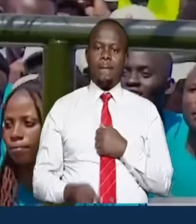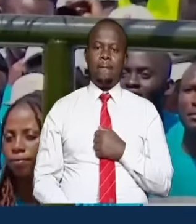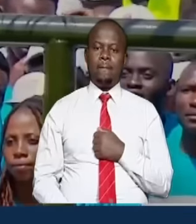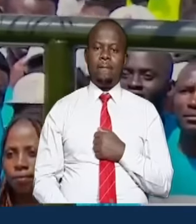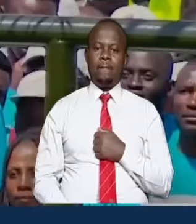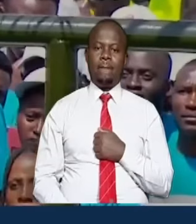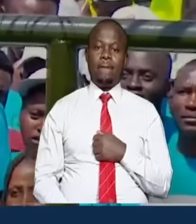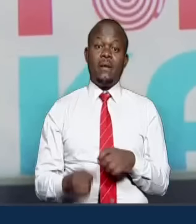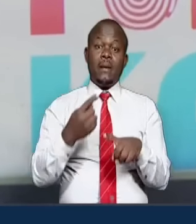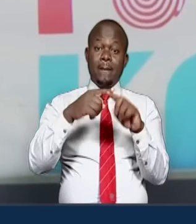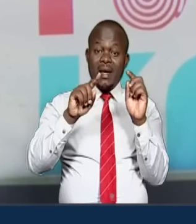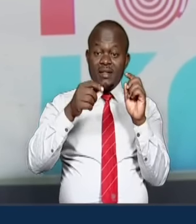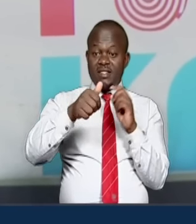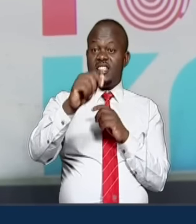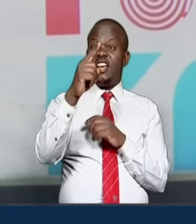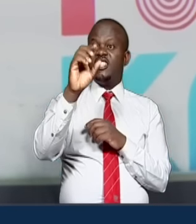ariko